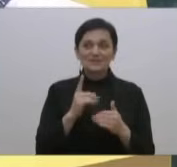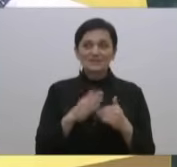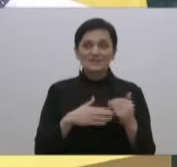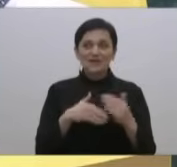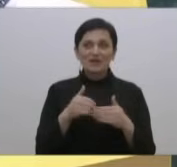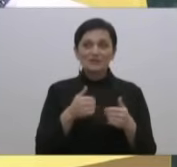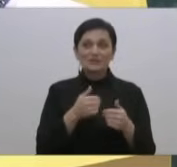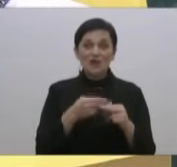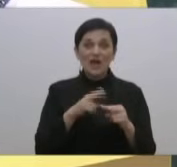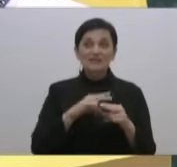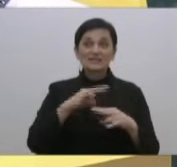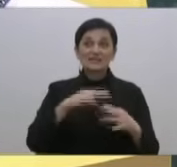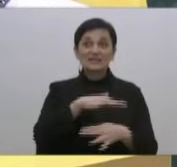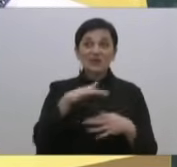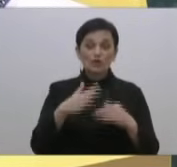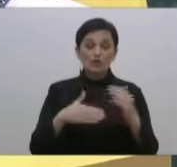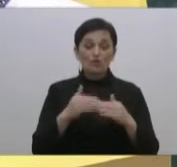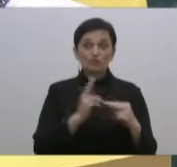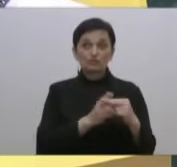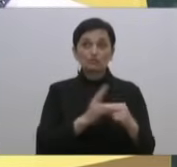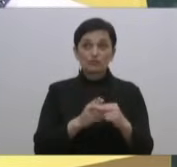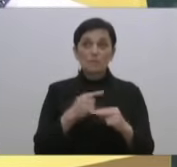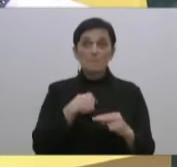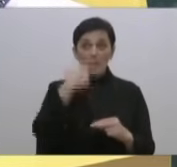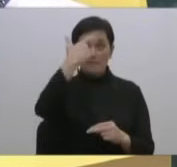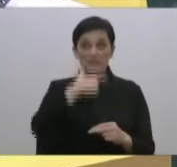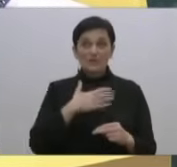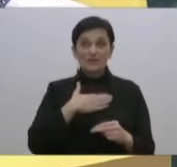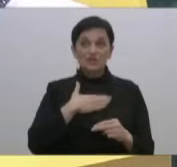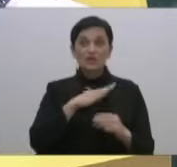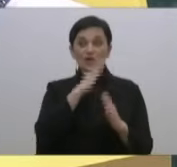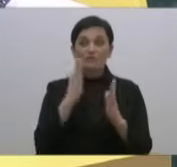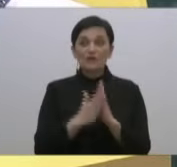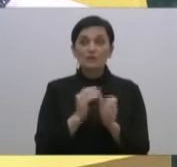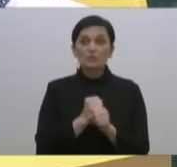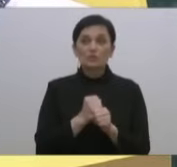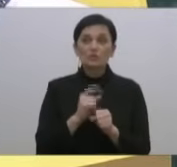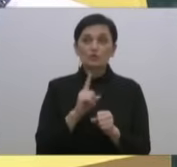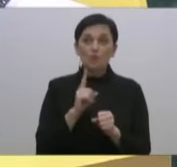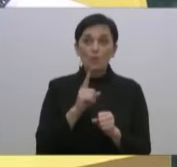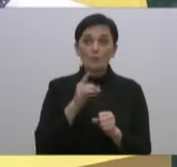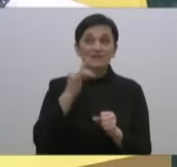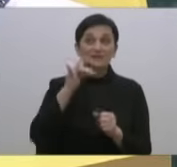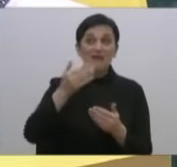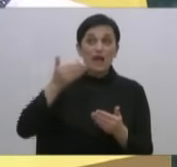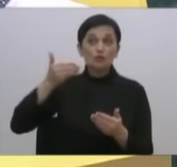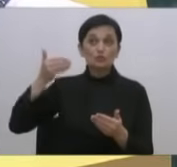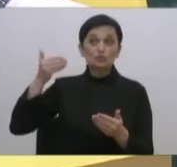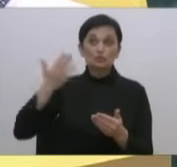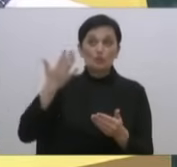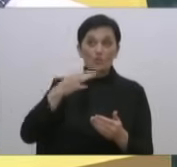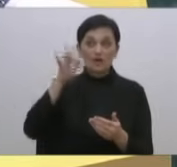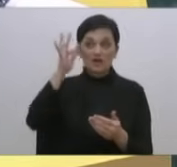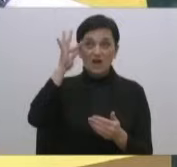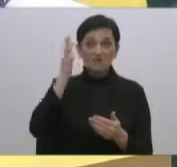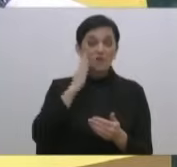უშლის სწორედ ეს დესტრუქციული ოპოზიცია. Და მე პირადად ყველაფერს გავაკეთებ იმისათვის, რომ ის წარსული, რომელიც